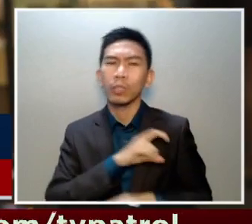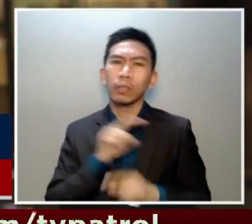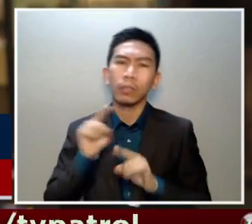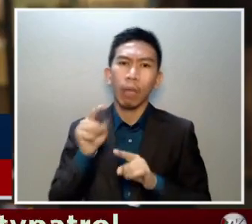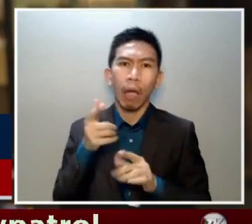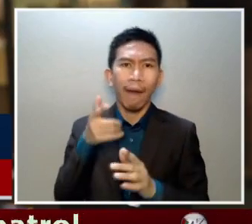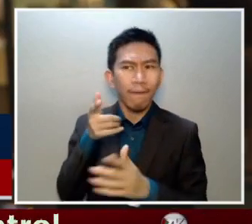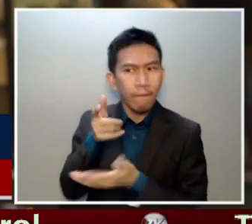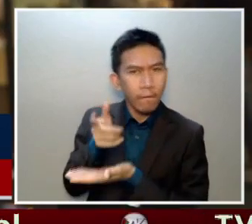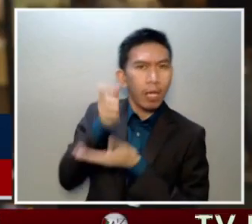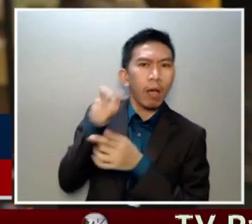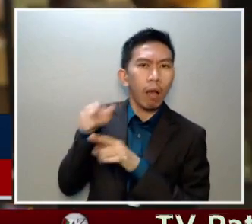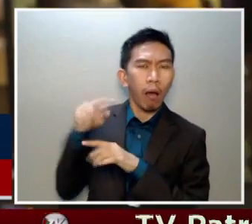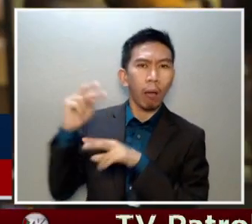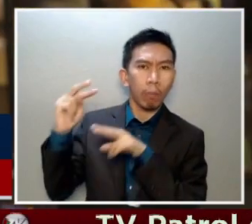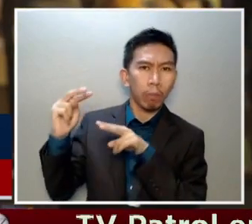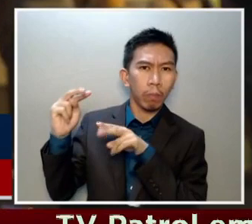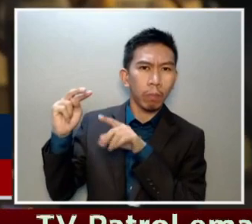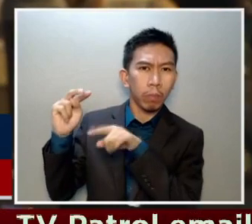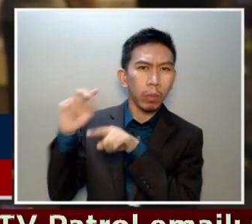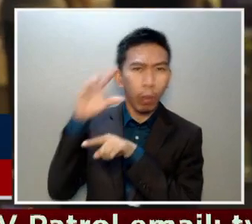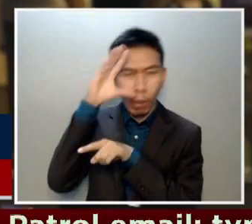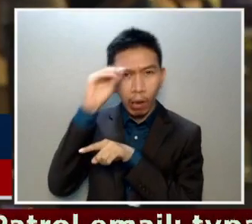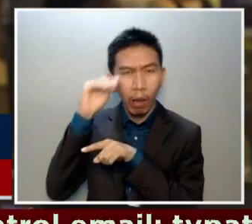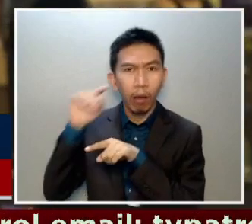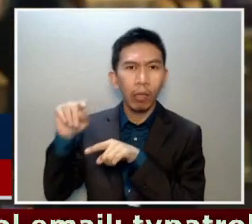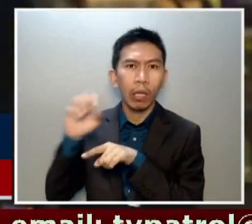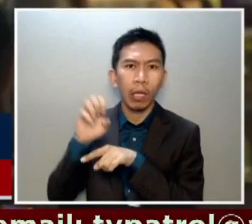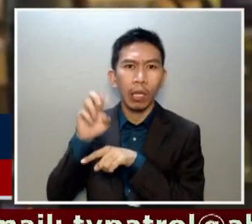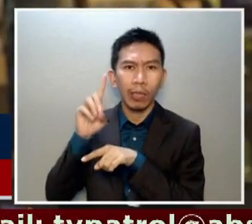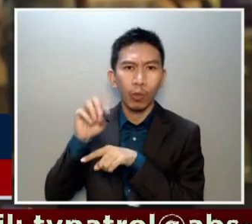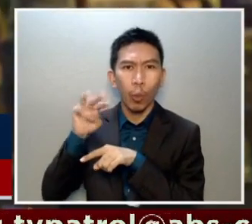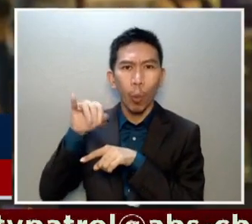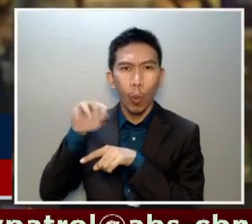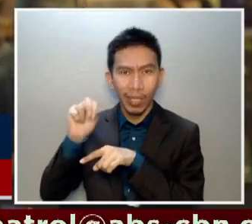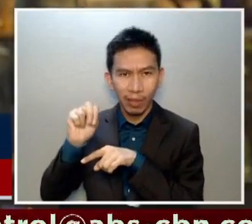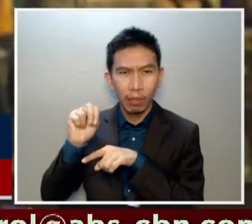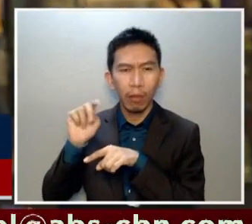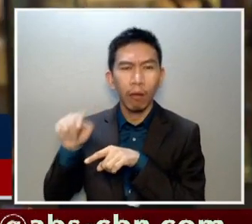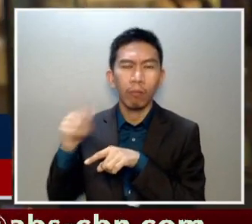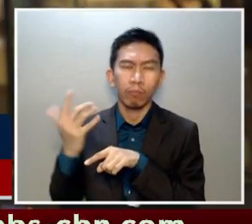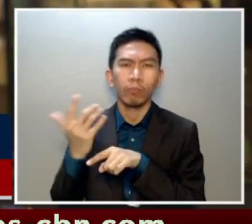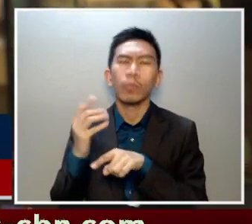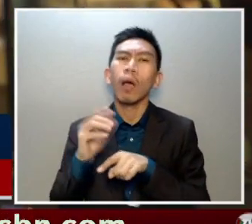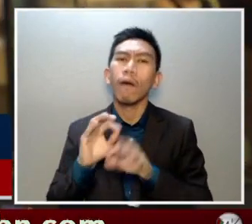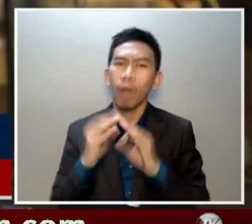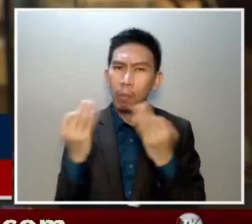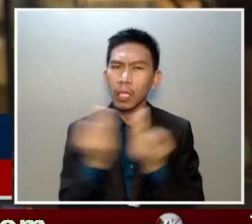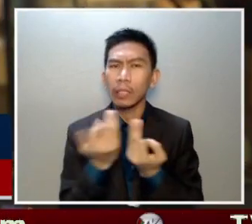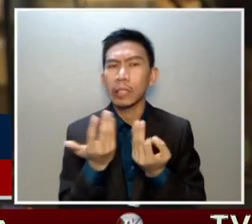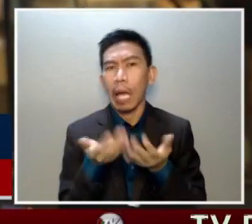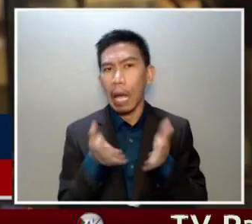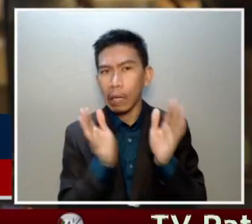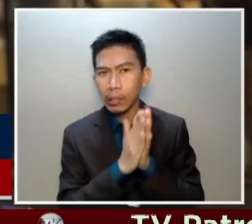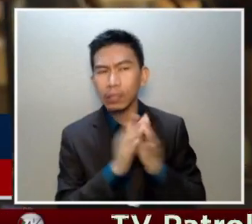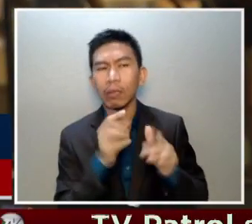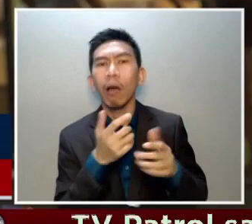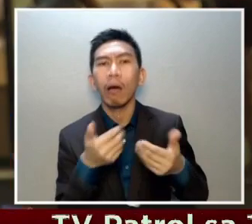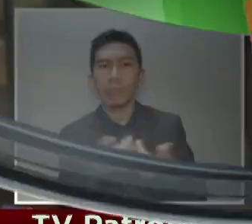Edwin Armigo. Hiling naman ang pamilya Bernadette na magkaroon ng independent investigation ang NBI.